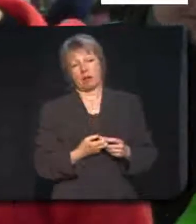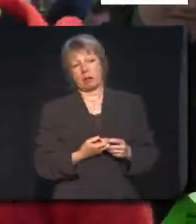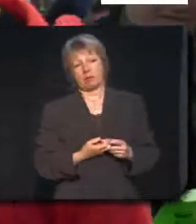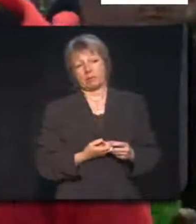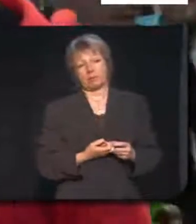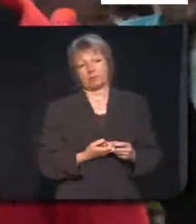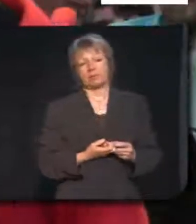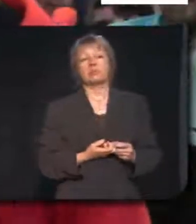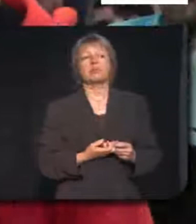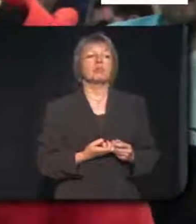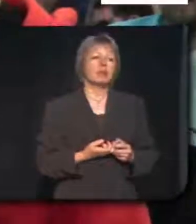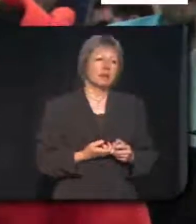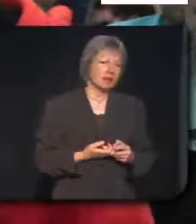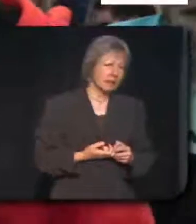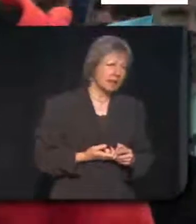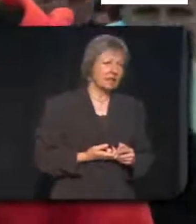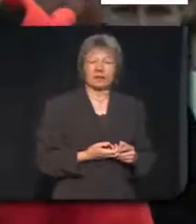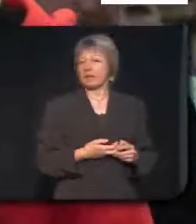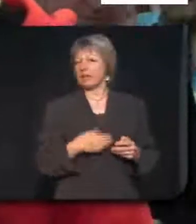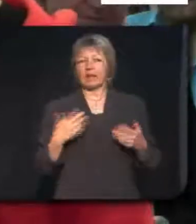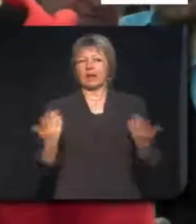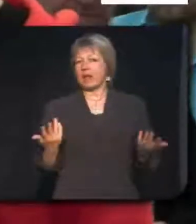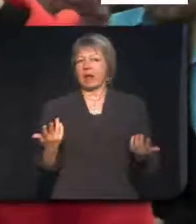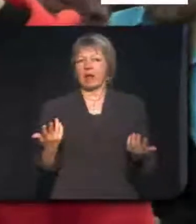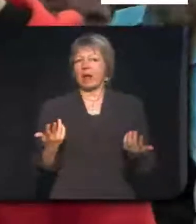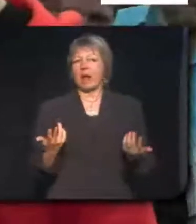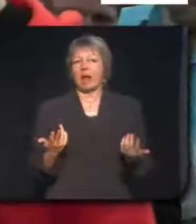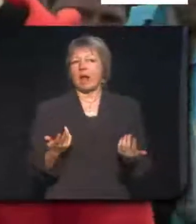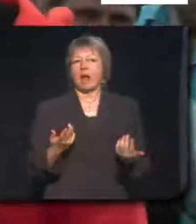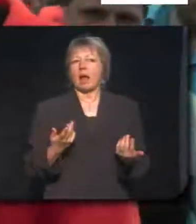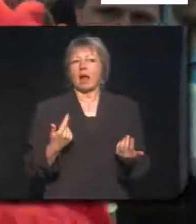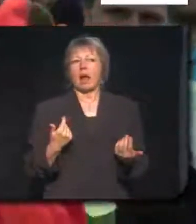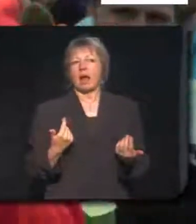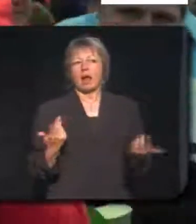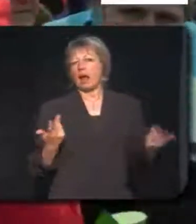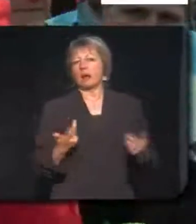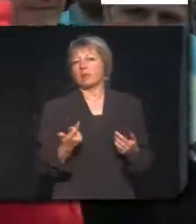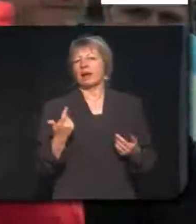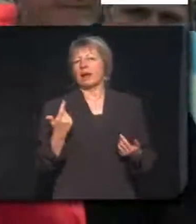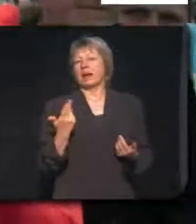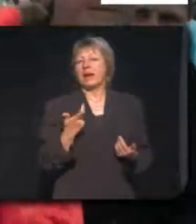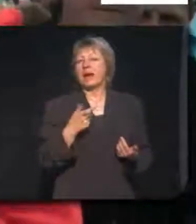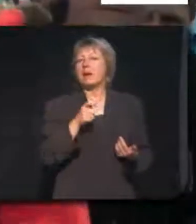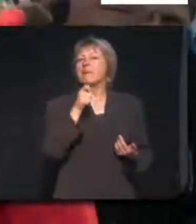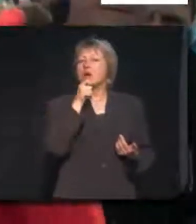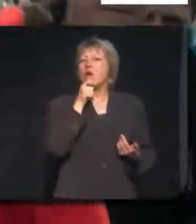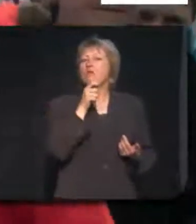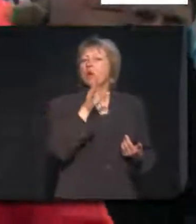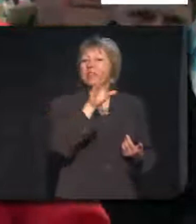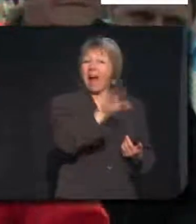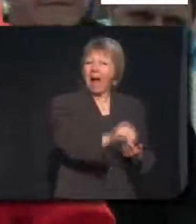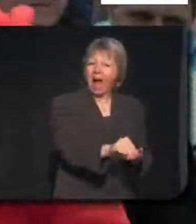ja wenn ich euch das Mikro ausmache und ihr dann brüllt höre ich euch trotzdem nicht